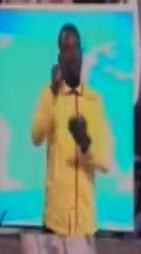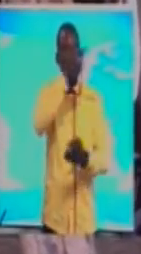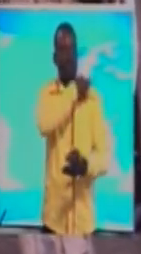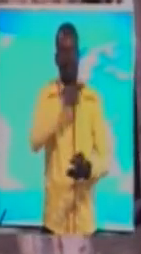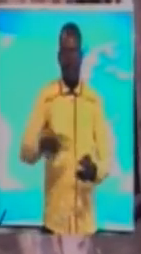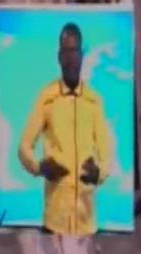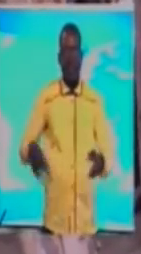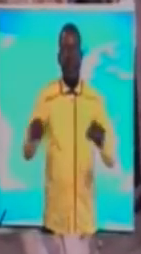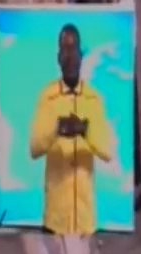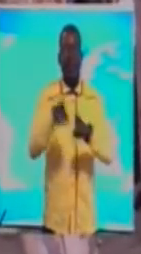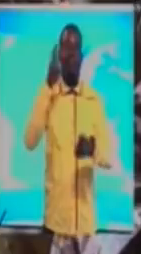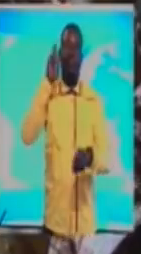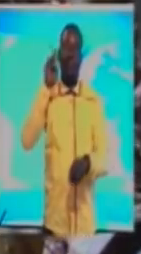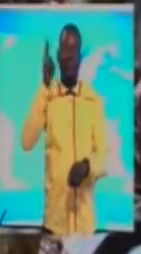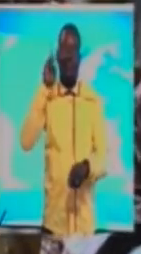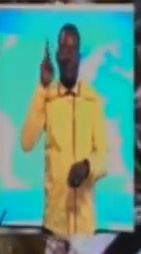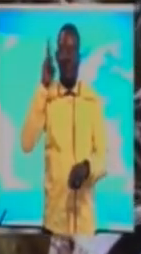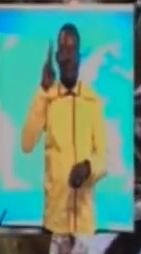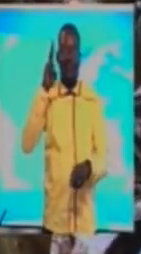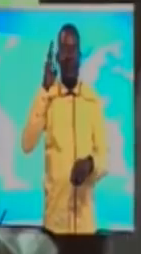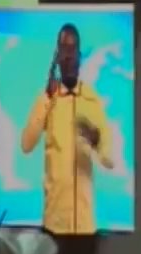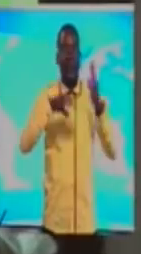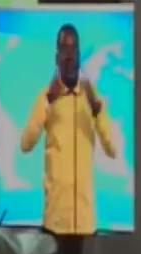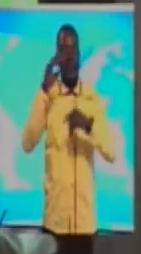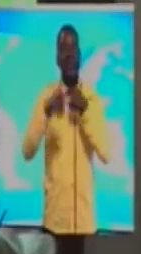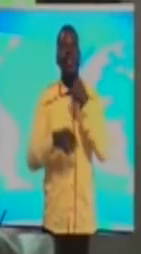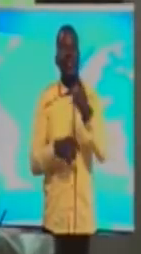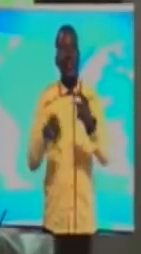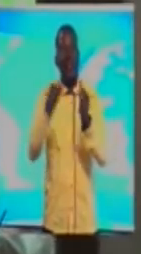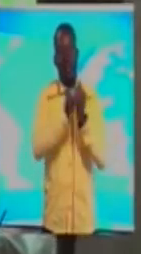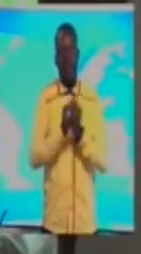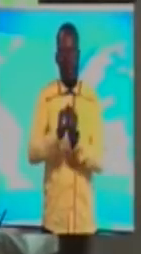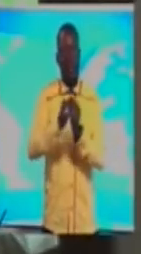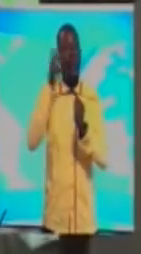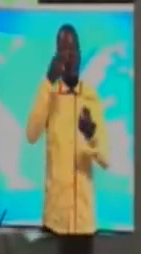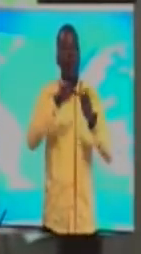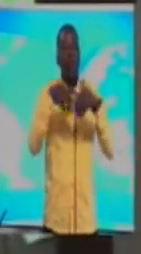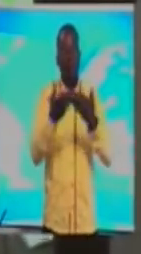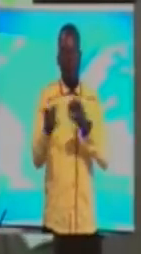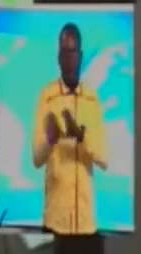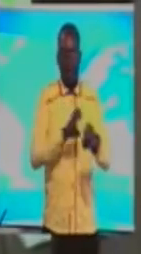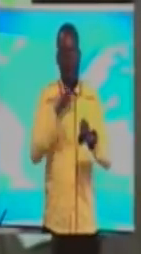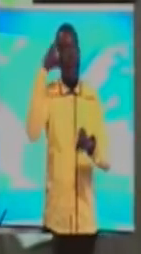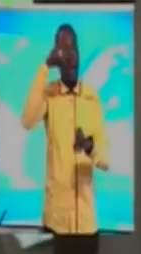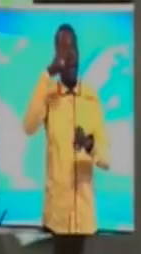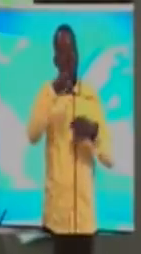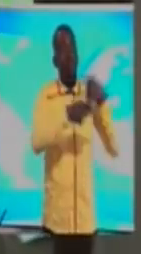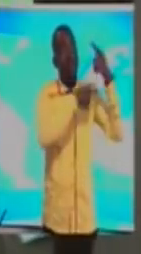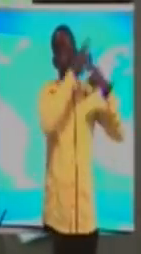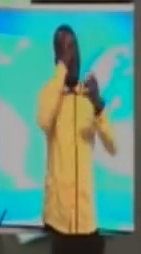comme un coup d'histoire, les bendas retracent au roi et à l'assemblée les origines du trône et la généalogie du